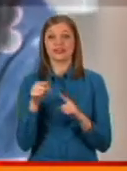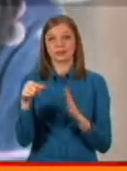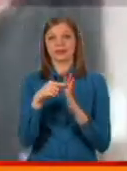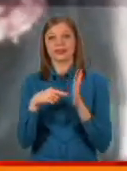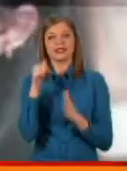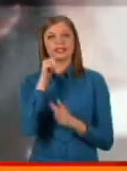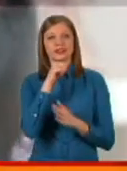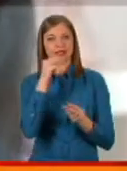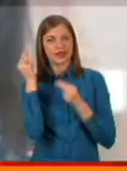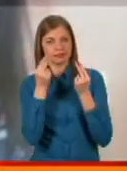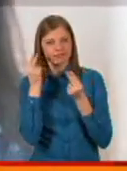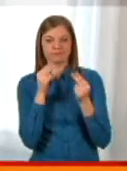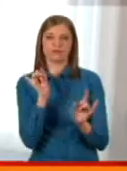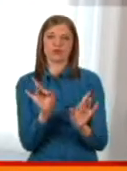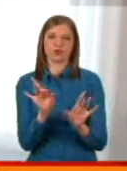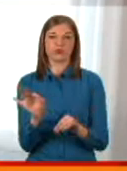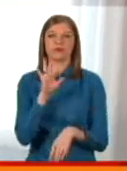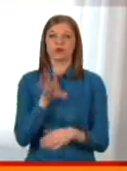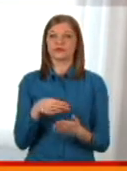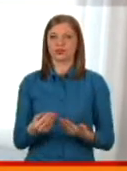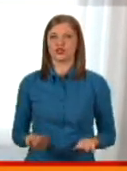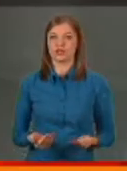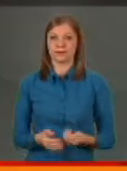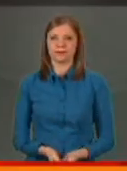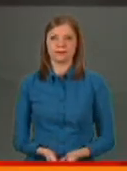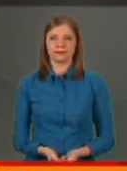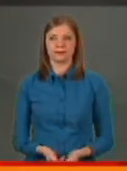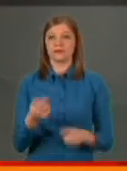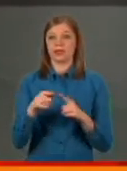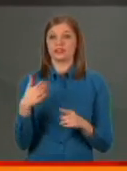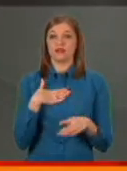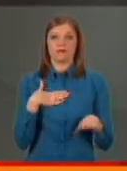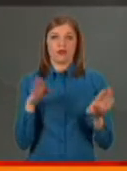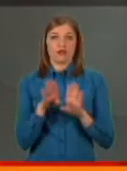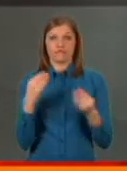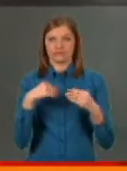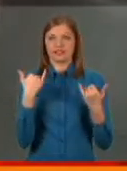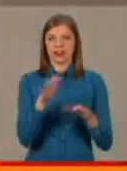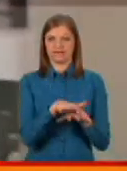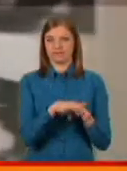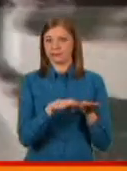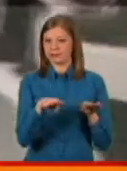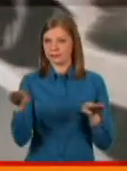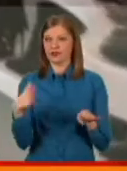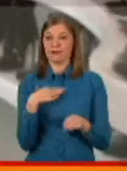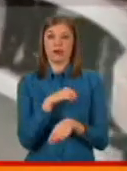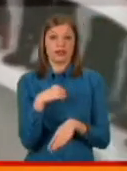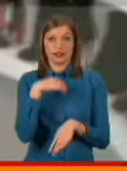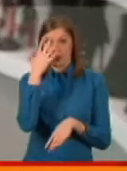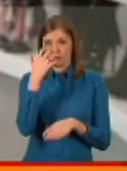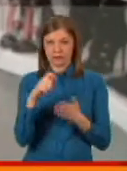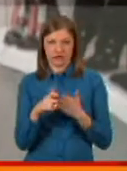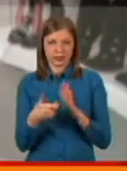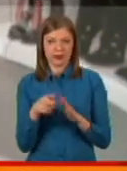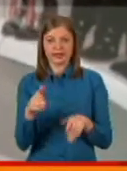ділиться секретами мейкапу та розповідає про своє життя. Це моя гардеробна для черевиків. Моя найулюбленіша